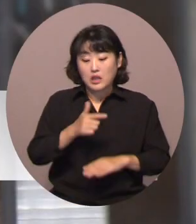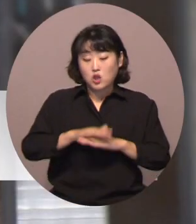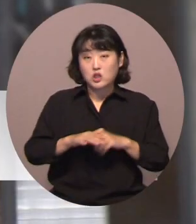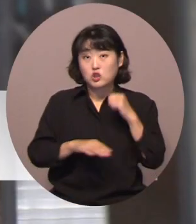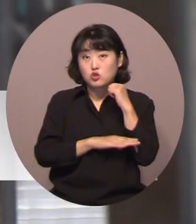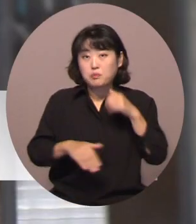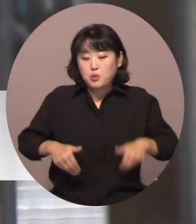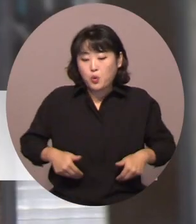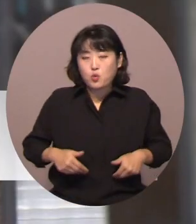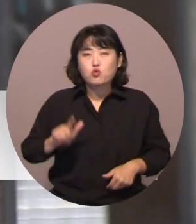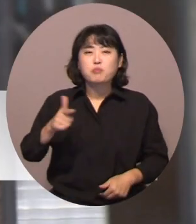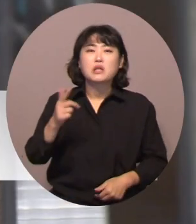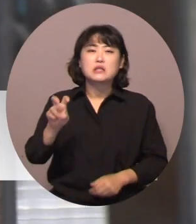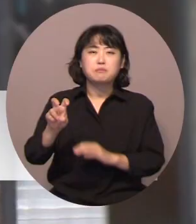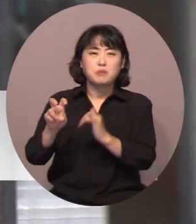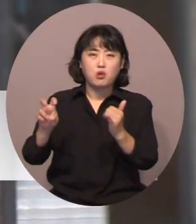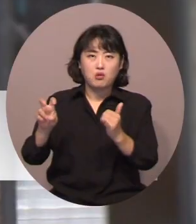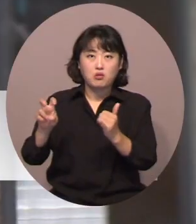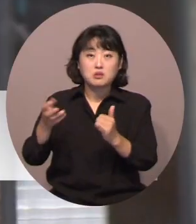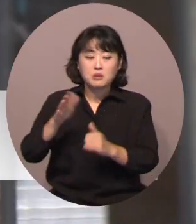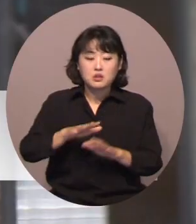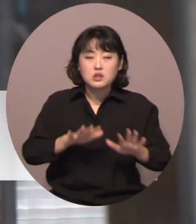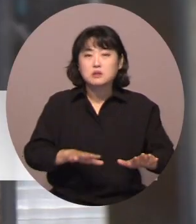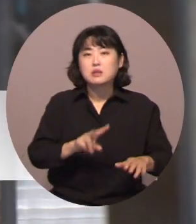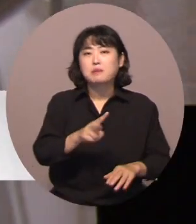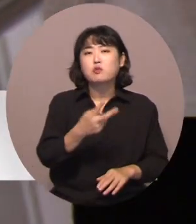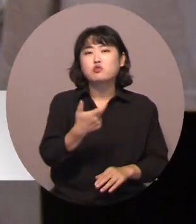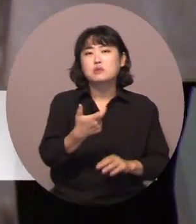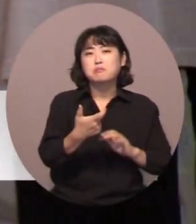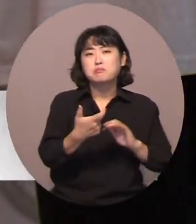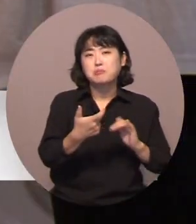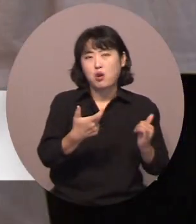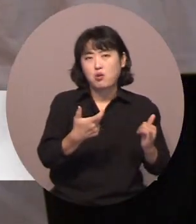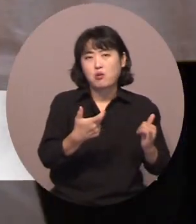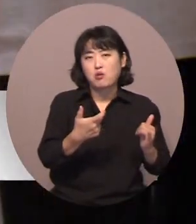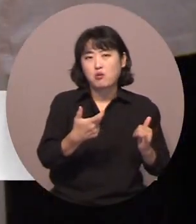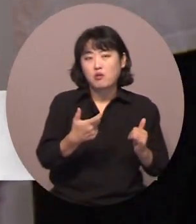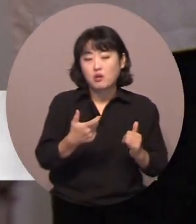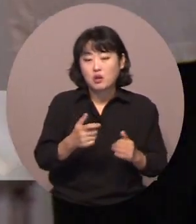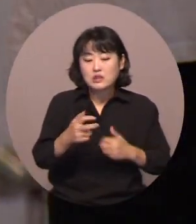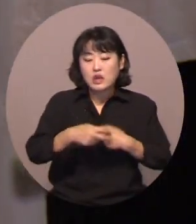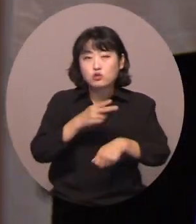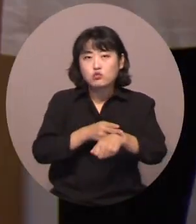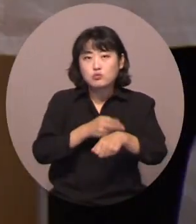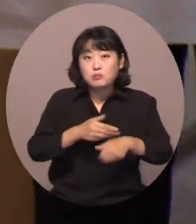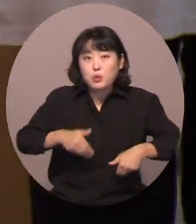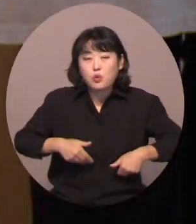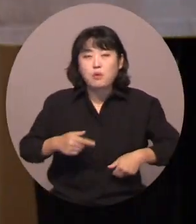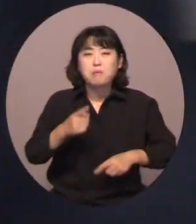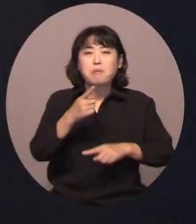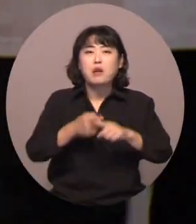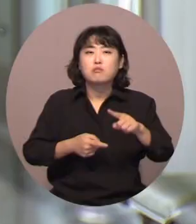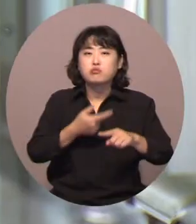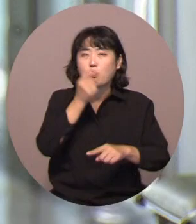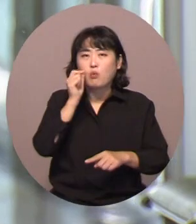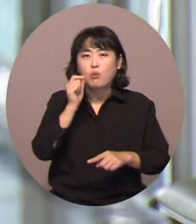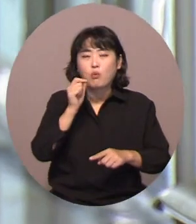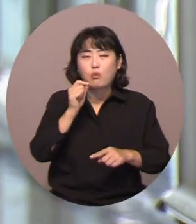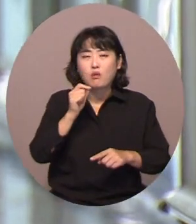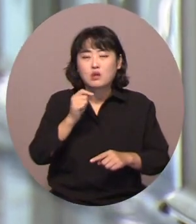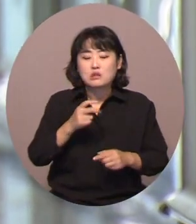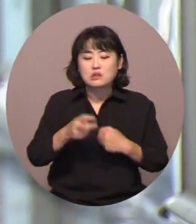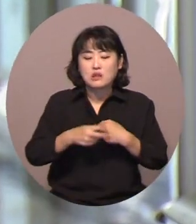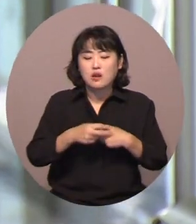기준 필요한 의사는 620여 명이지만 현재 260여 명으로 정원의 절반에도 못하는 등 의사 부족